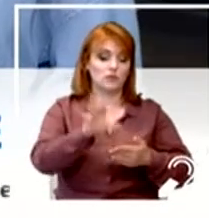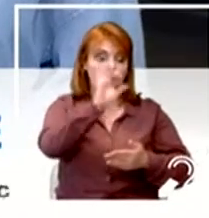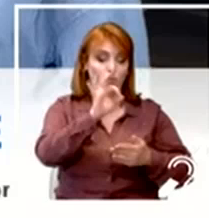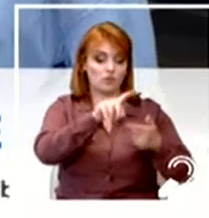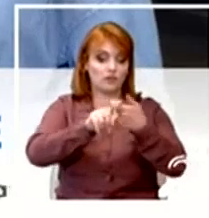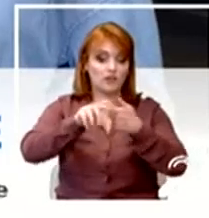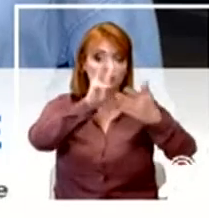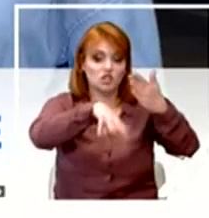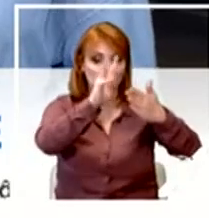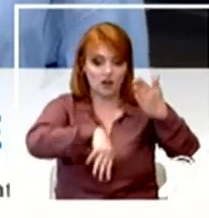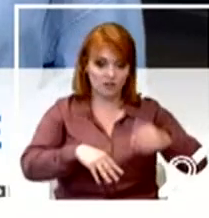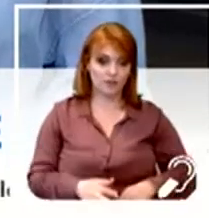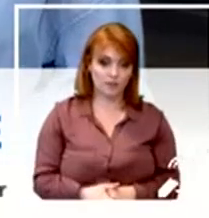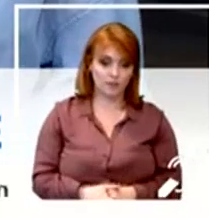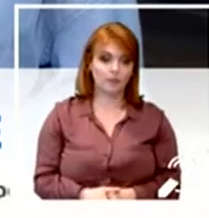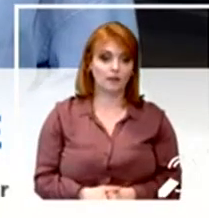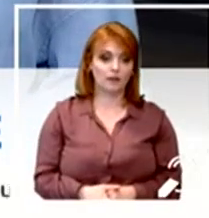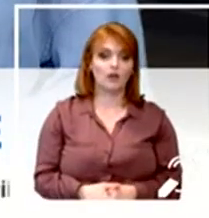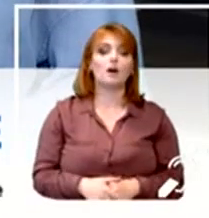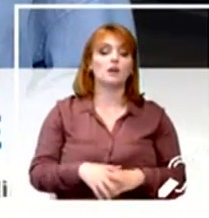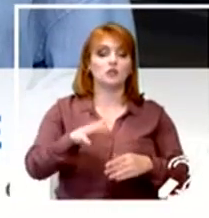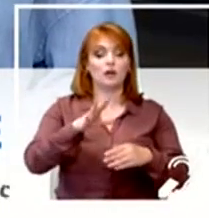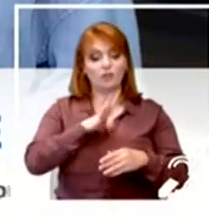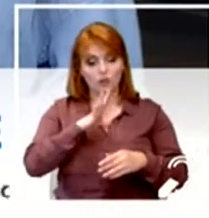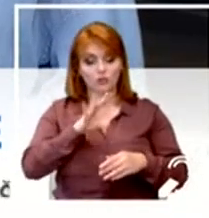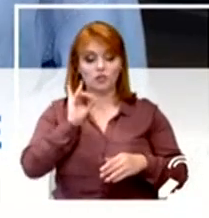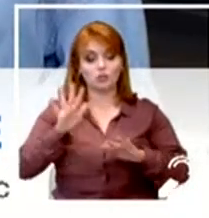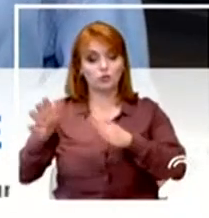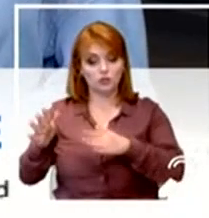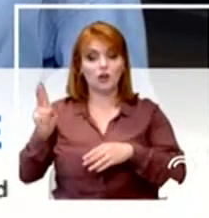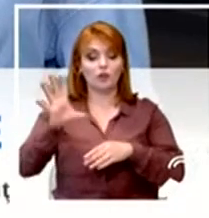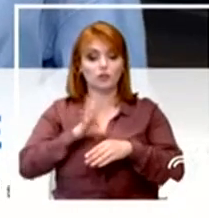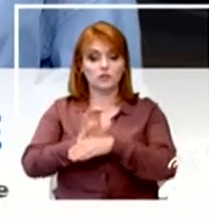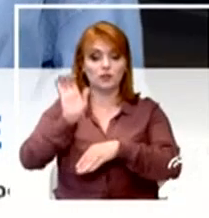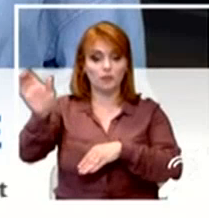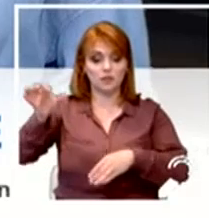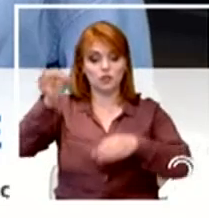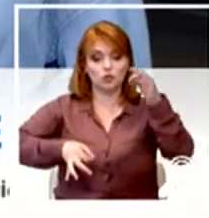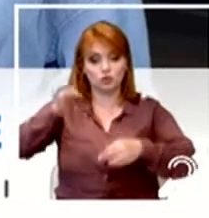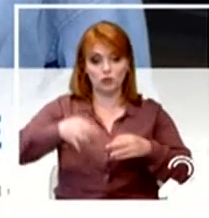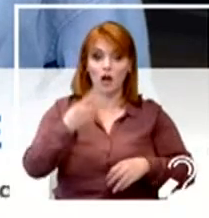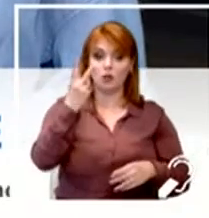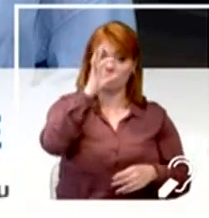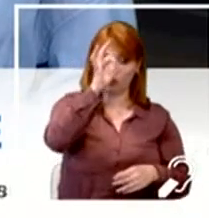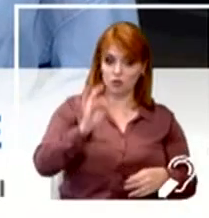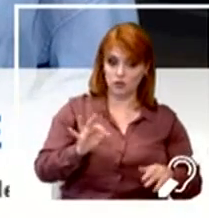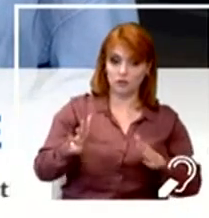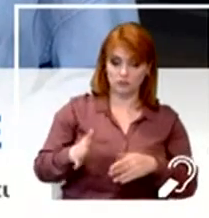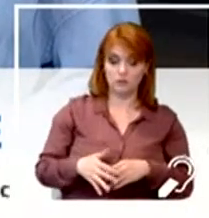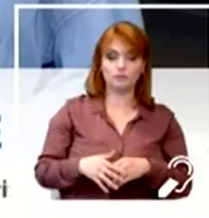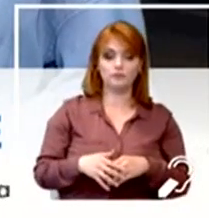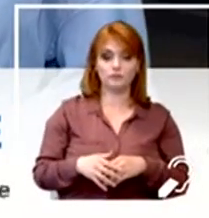de 1% din cazuri s-a trimis dosarul organelor de cercetare, iar în aproape 2% din cazuri